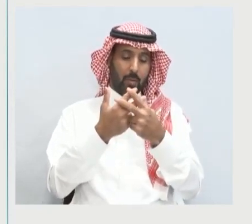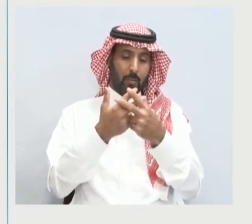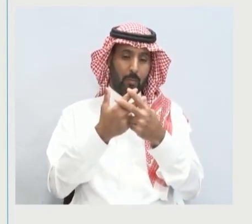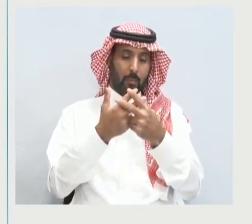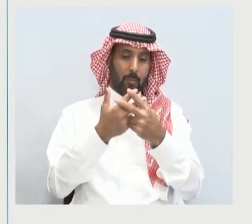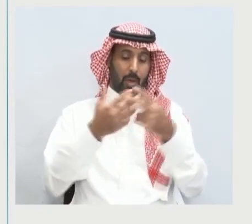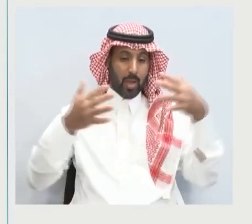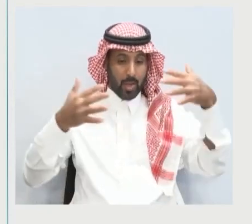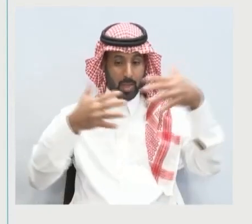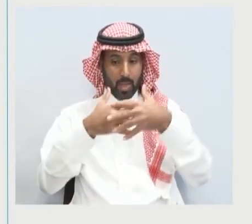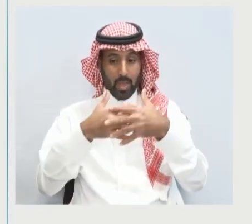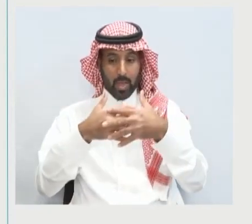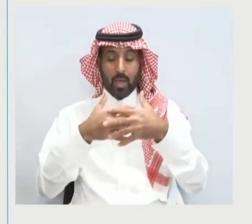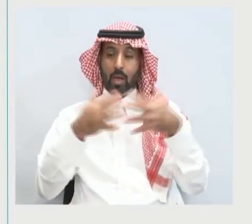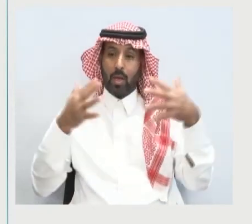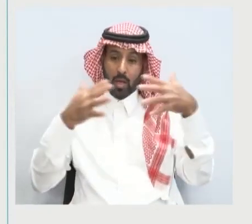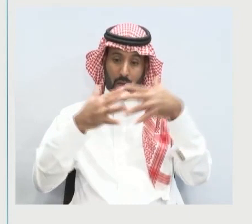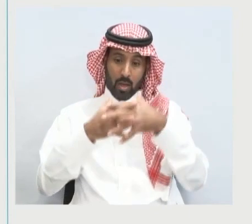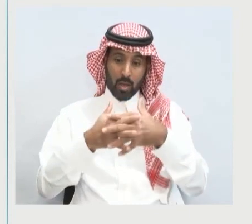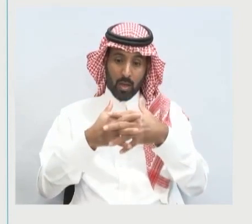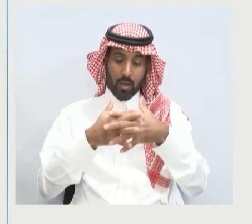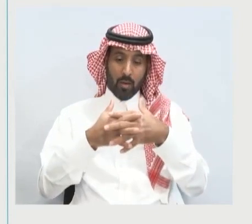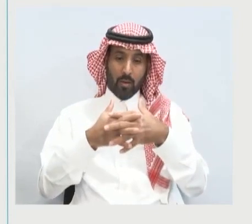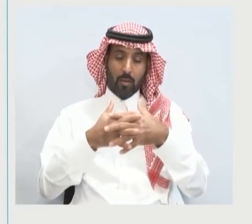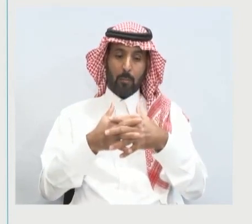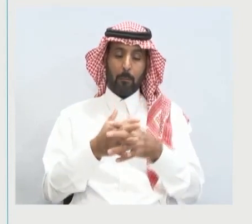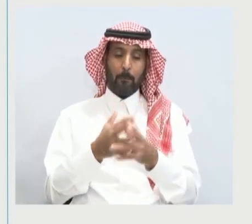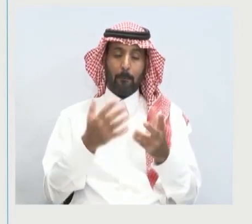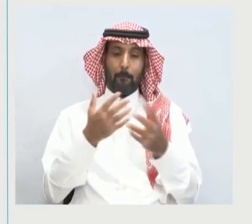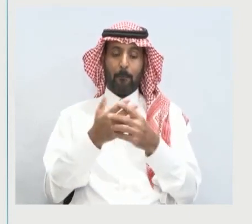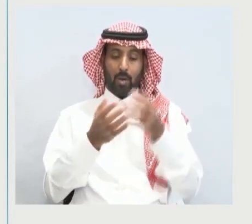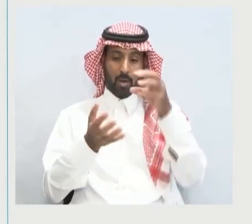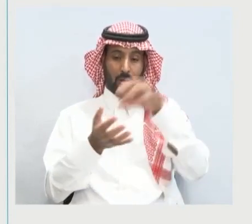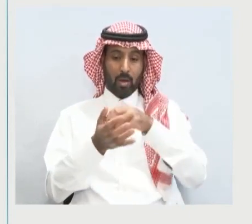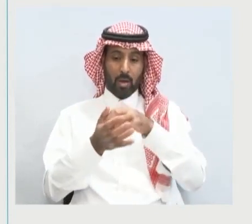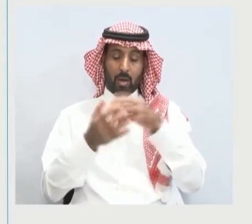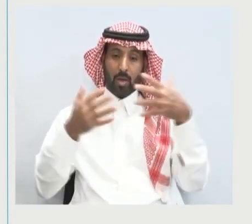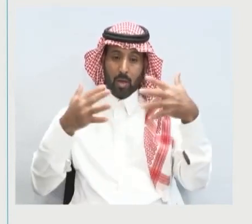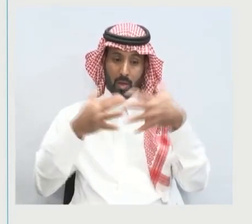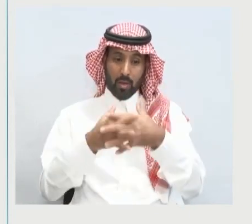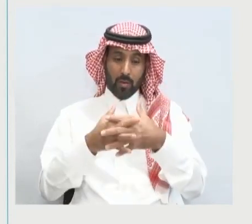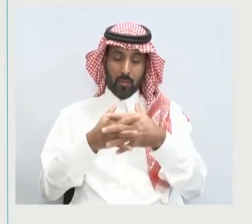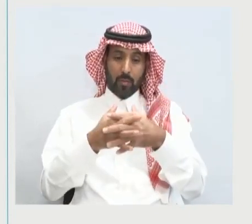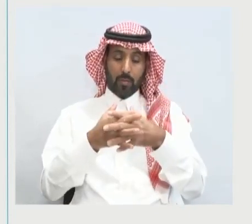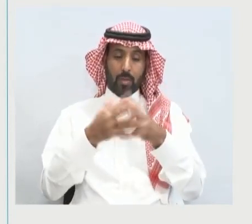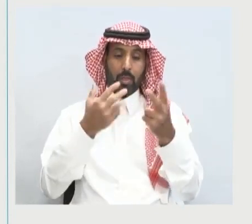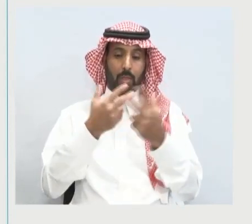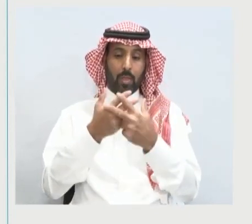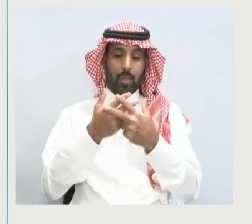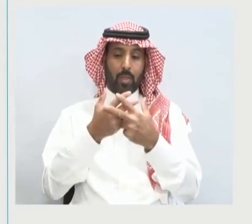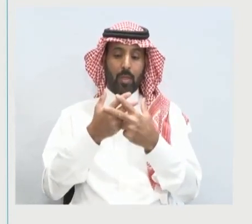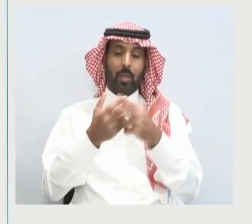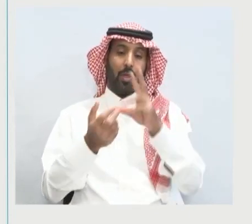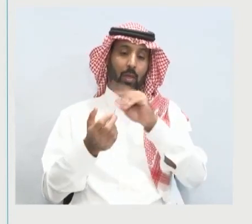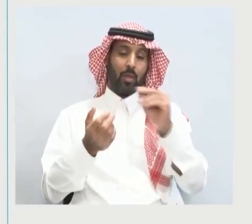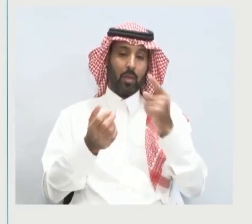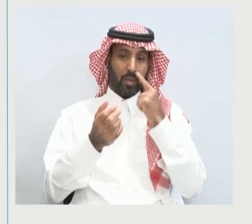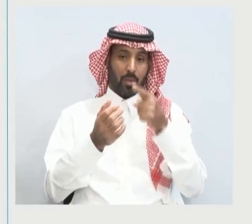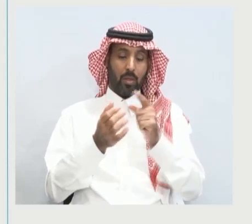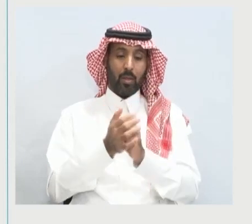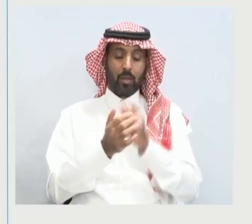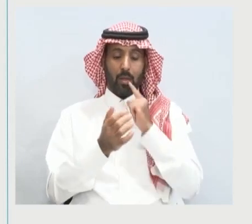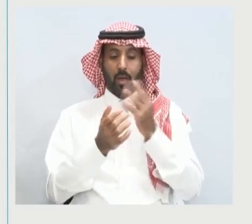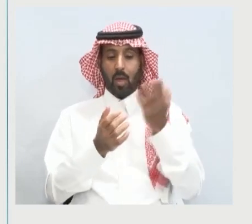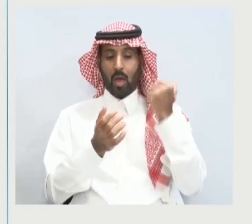دمج الخلايا البيانات بها ومن ثم مثلا في على سبيل المثال